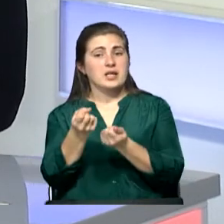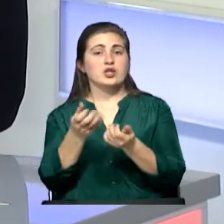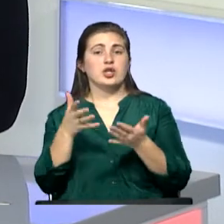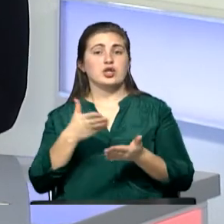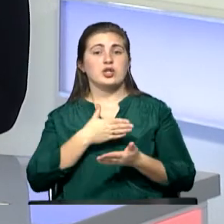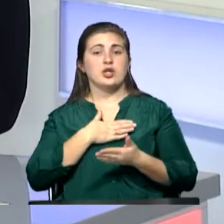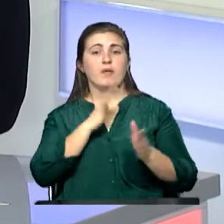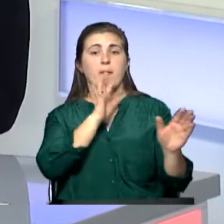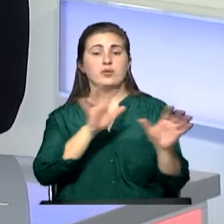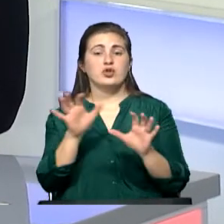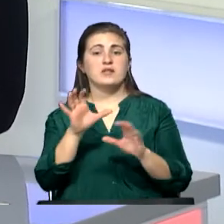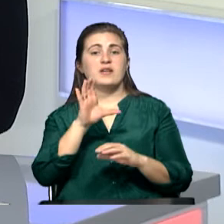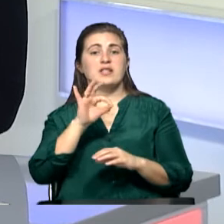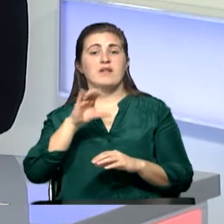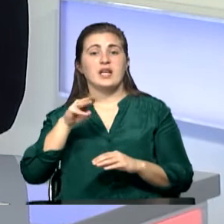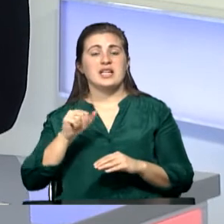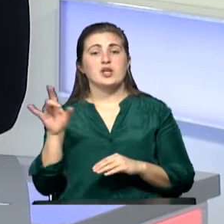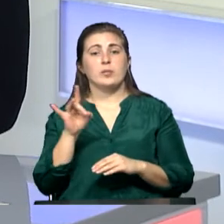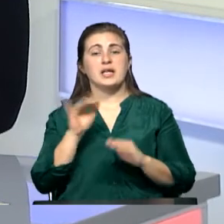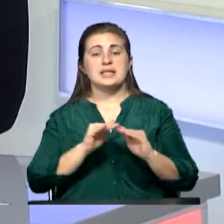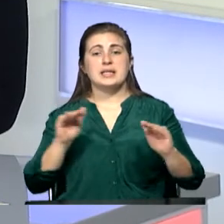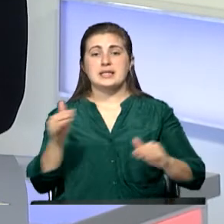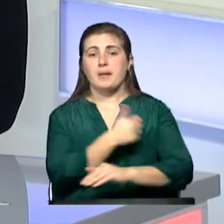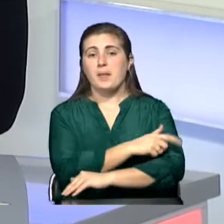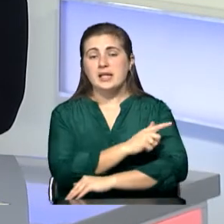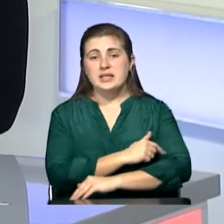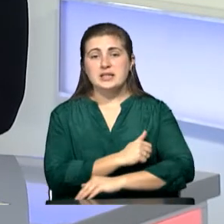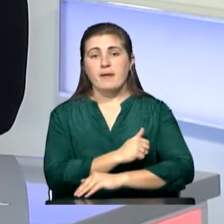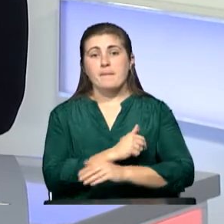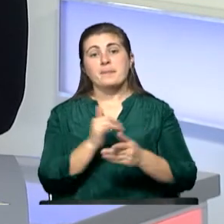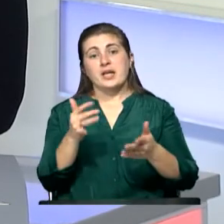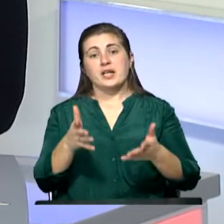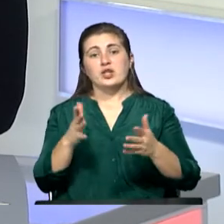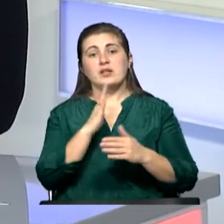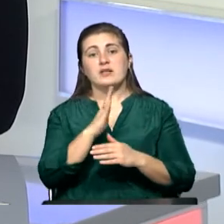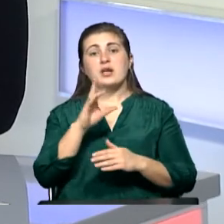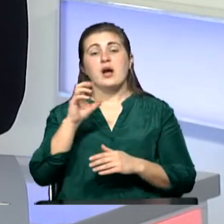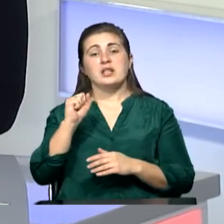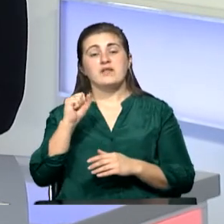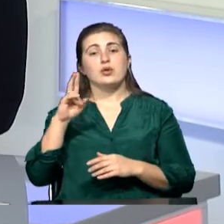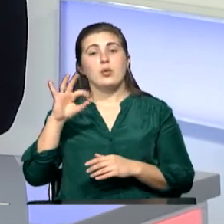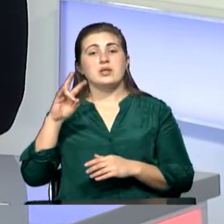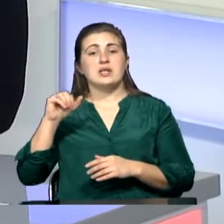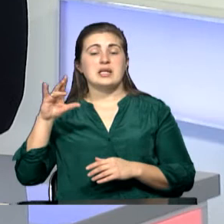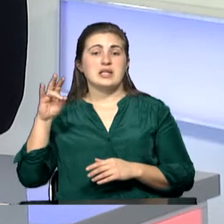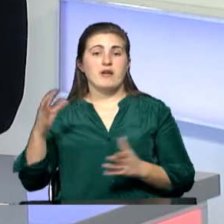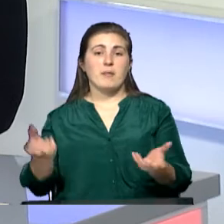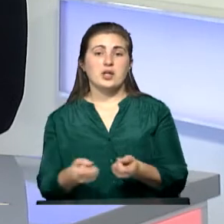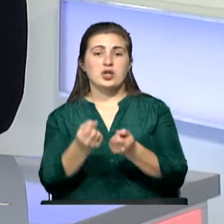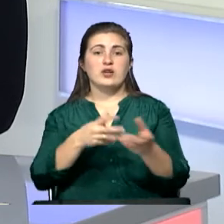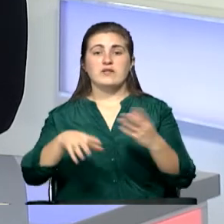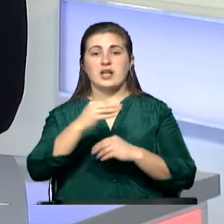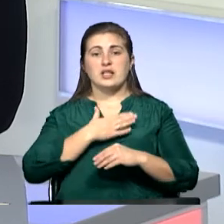нашего попечительского совета Республиканской детской больницы, и, конечно, Владимир Андреевич Константинов, поддерживая все